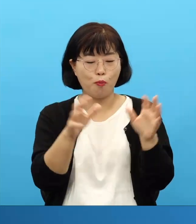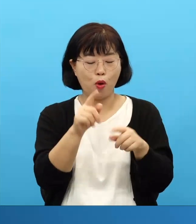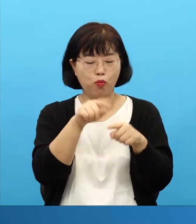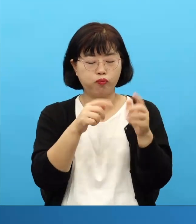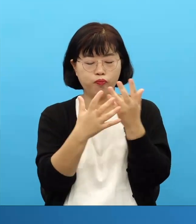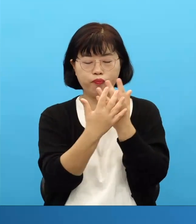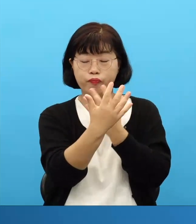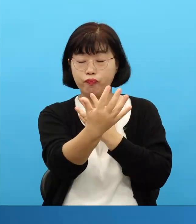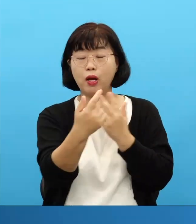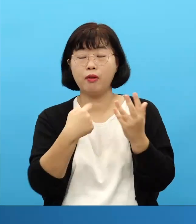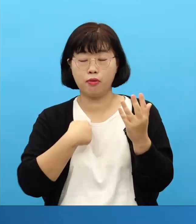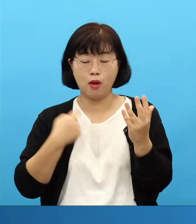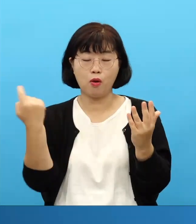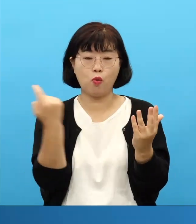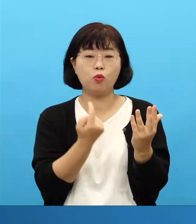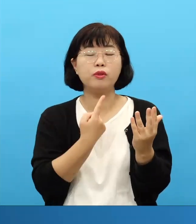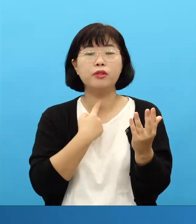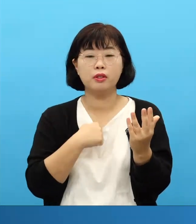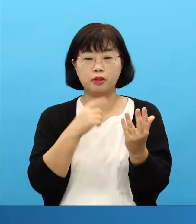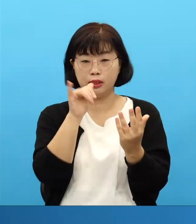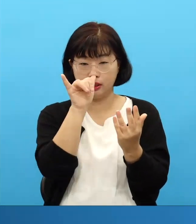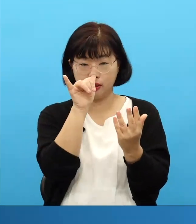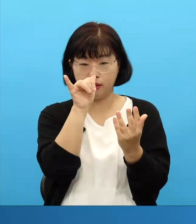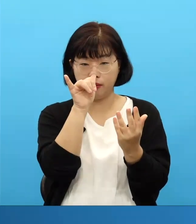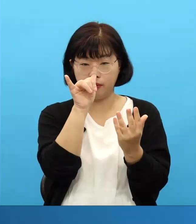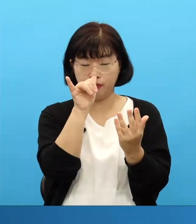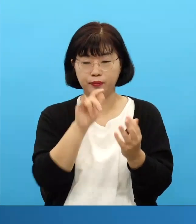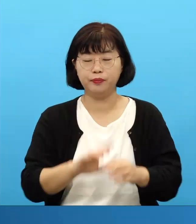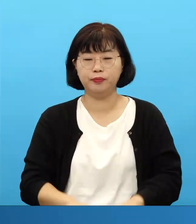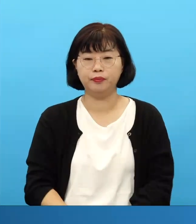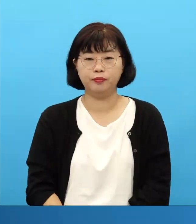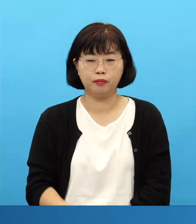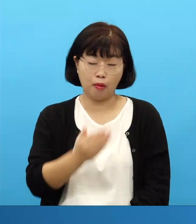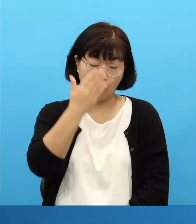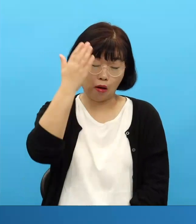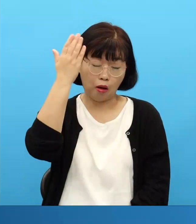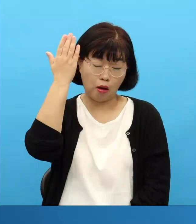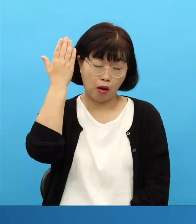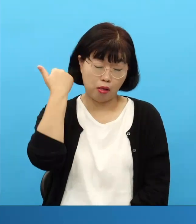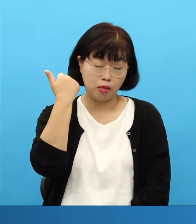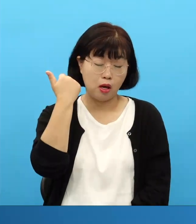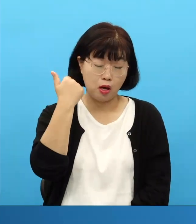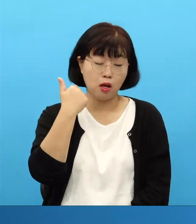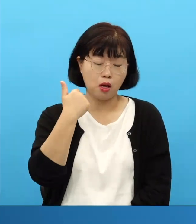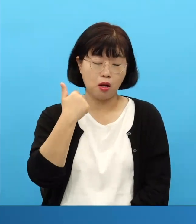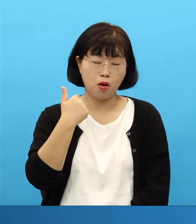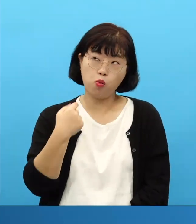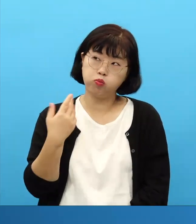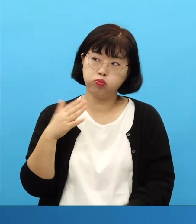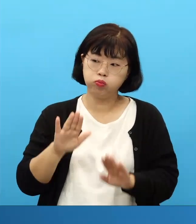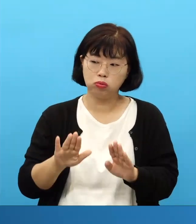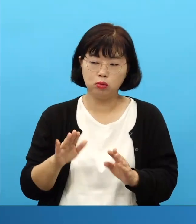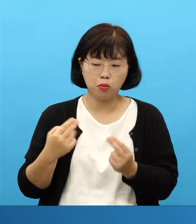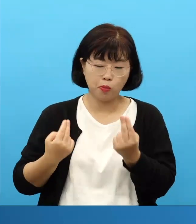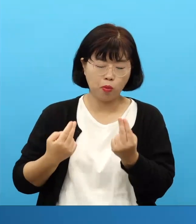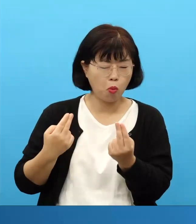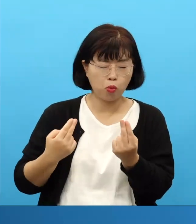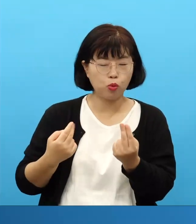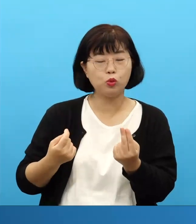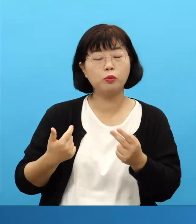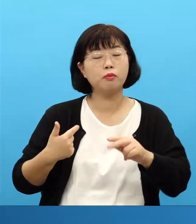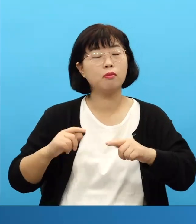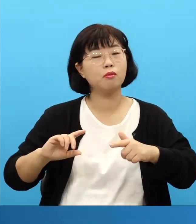Island for a conference. 그때하고 지금하고는 완전히 좀 다른 것 같아요. And I feel that these days is completely different from back